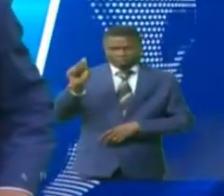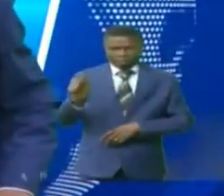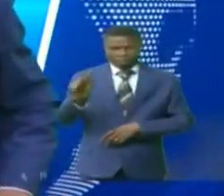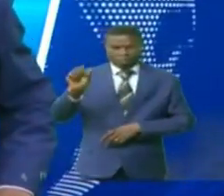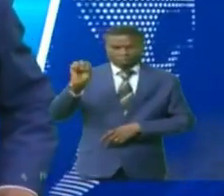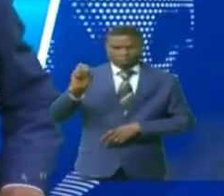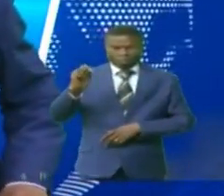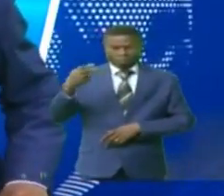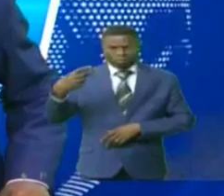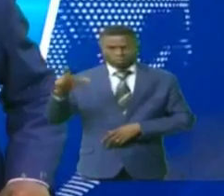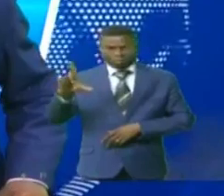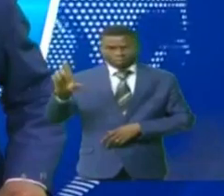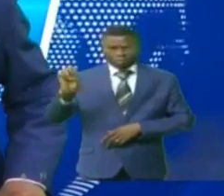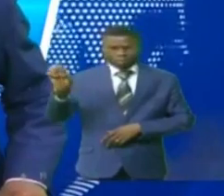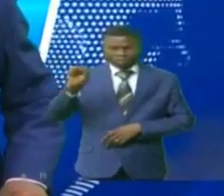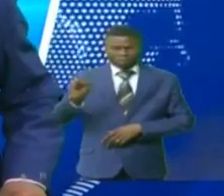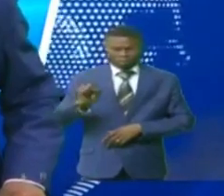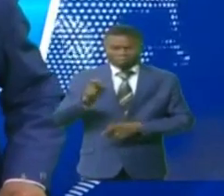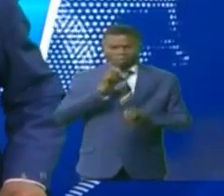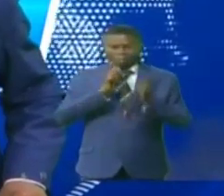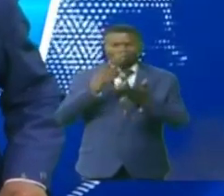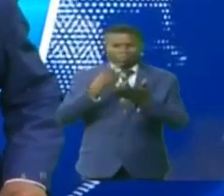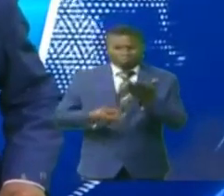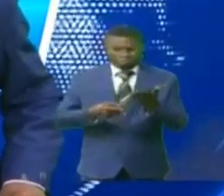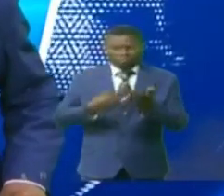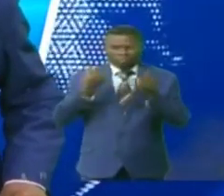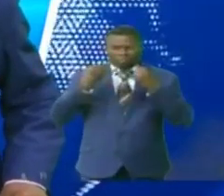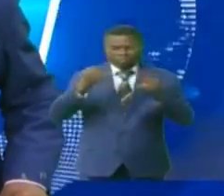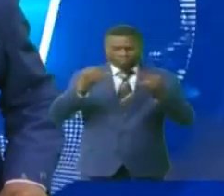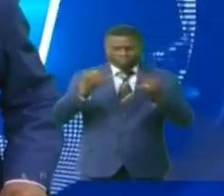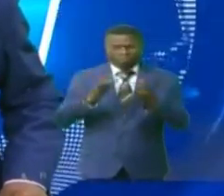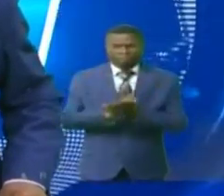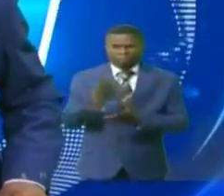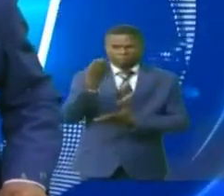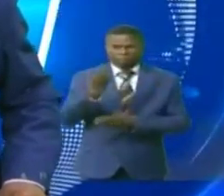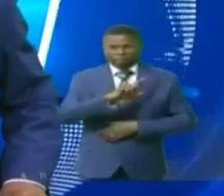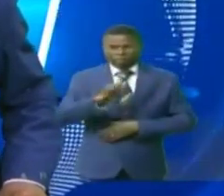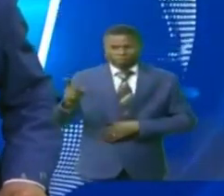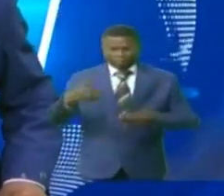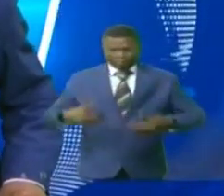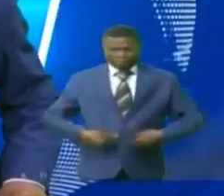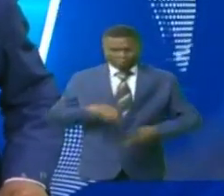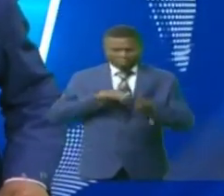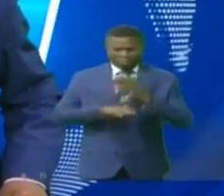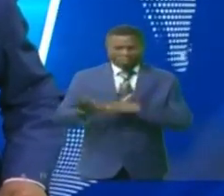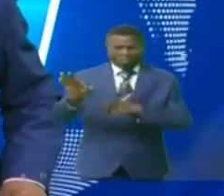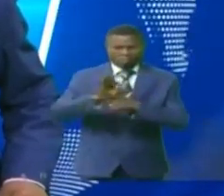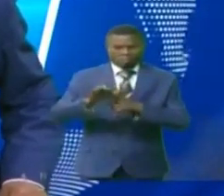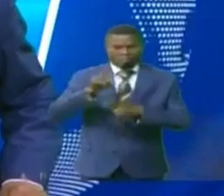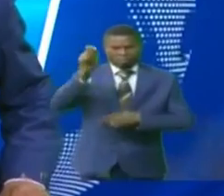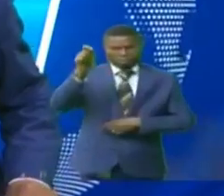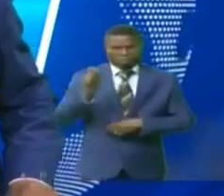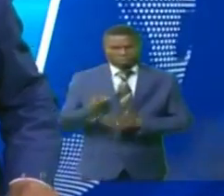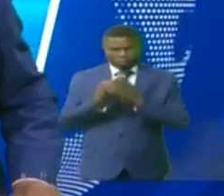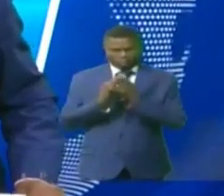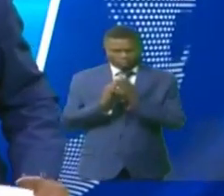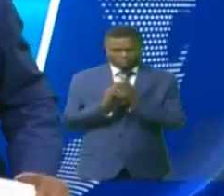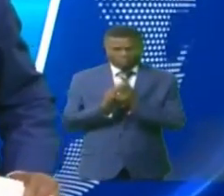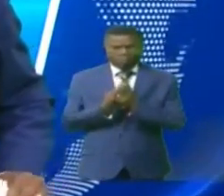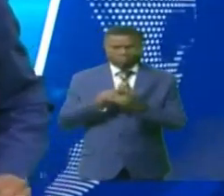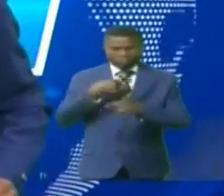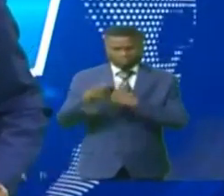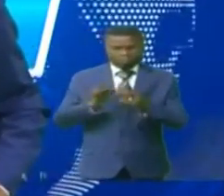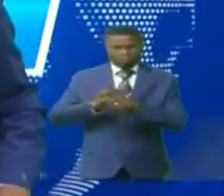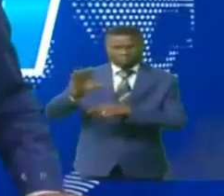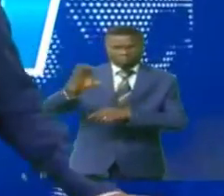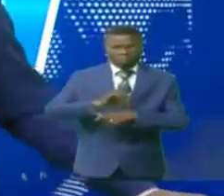de son speech, Félix-Antoine Tshisekedi Tshilombo a informé que 40 000 jeunes en formation militaire seront dans le tout prochain jour